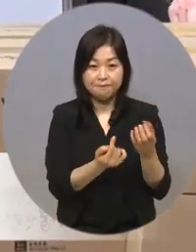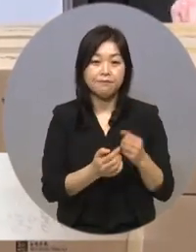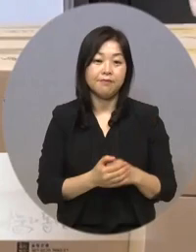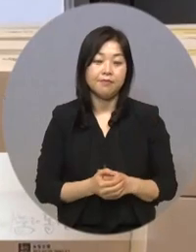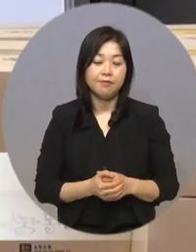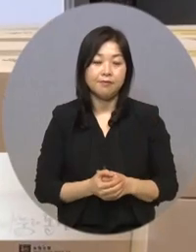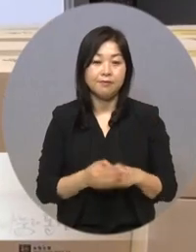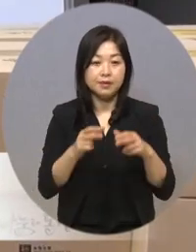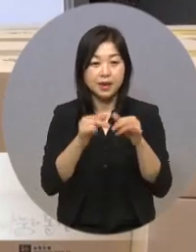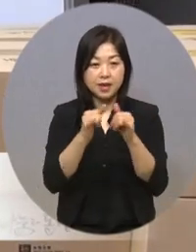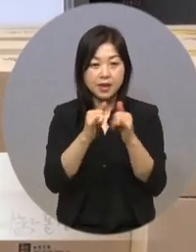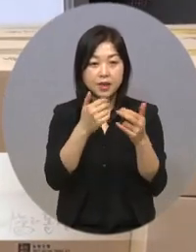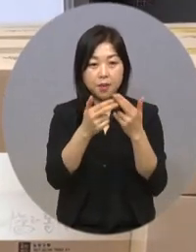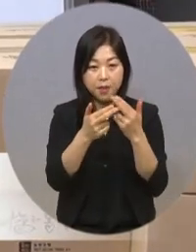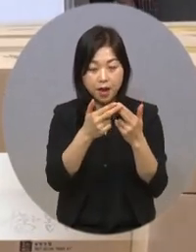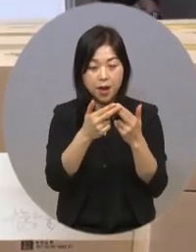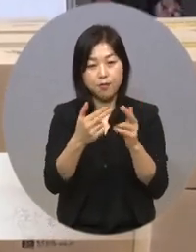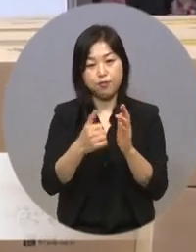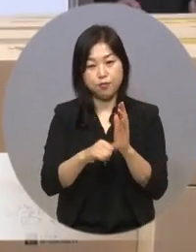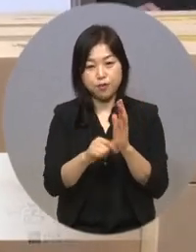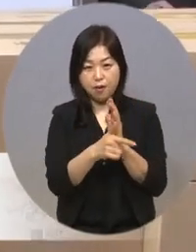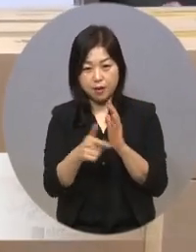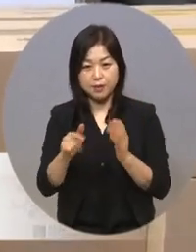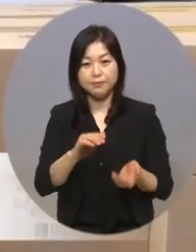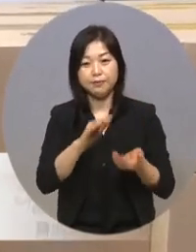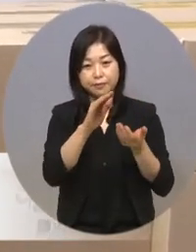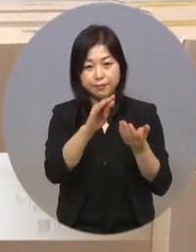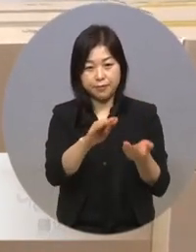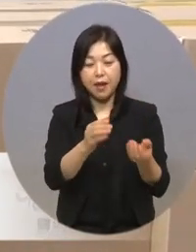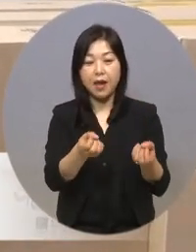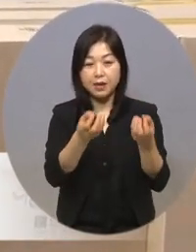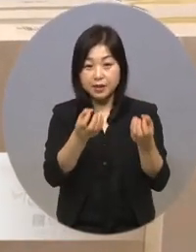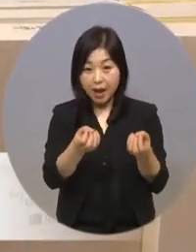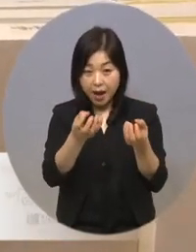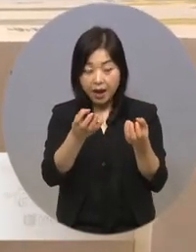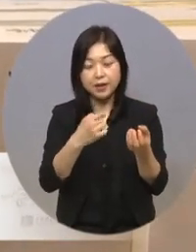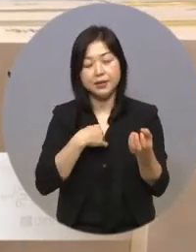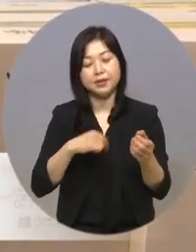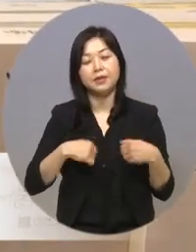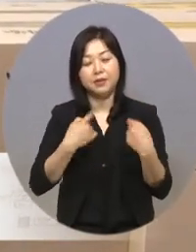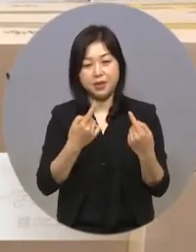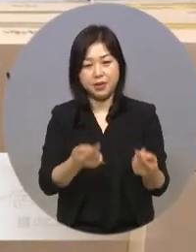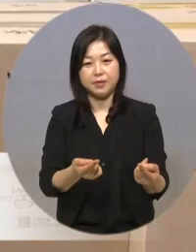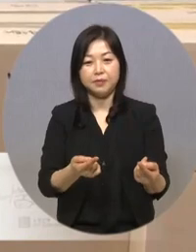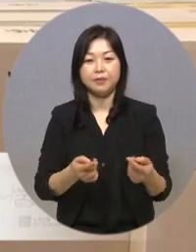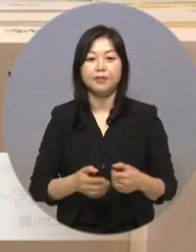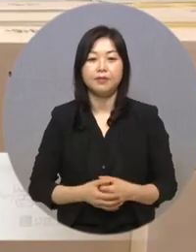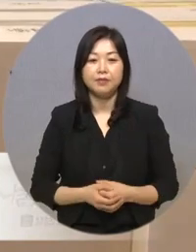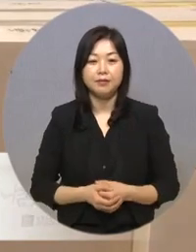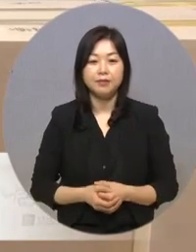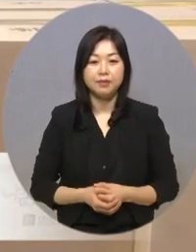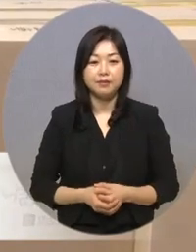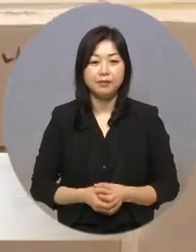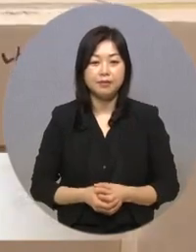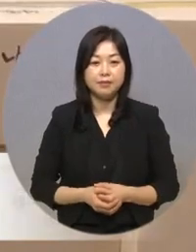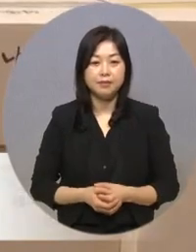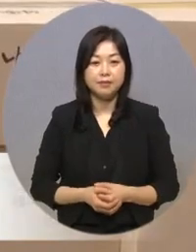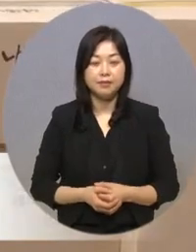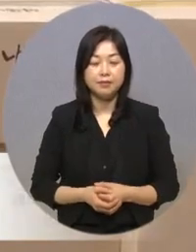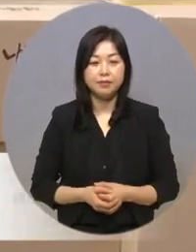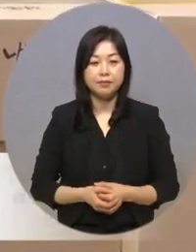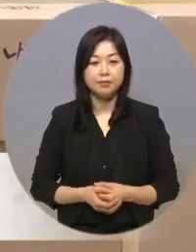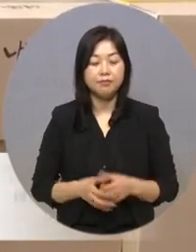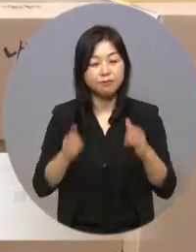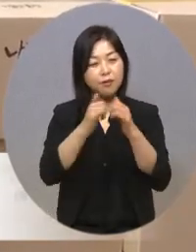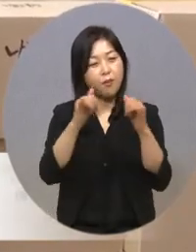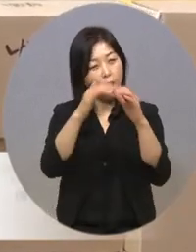그 장애인협회의 어떤 그 물품 기증 나눔 그 행사에 동참을 하게 됐습니다. 아무튼 모든